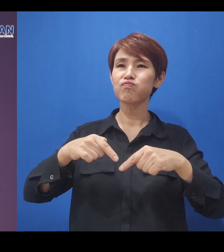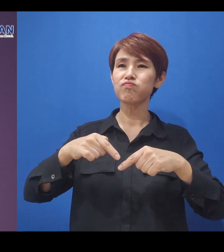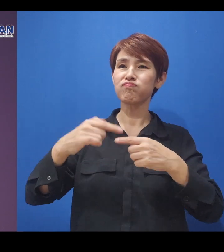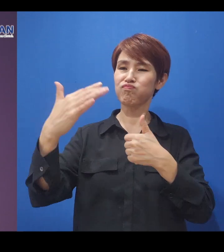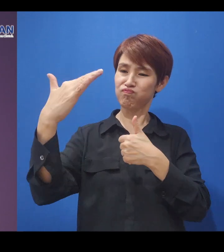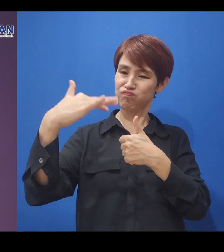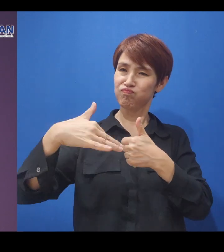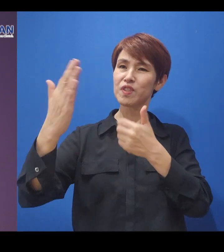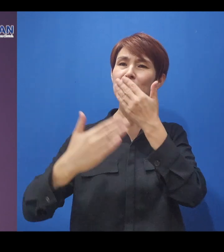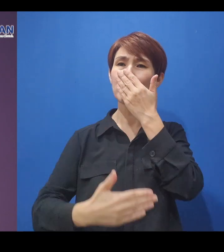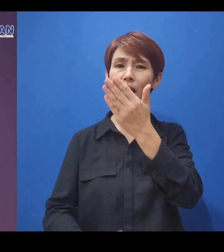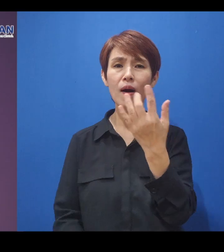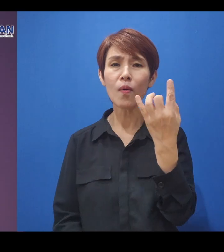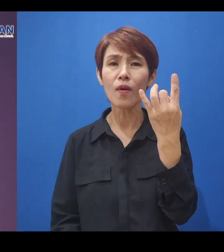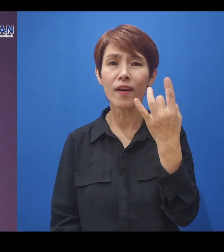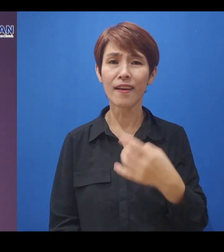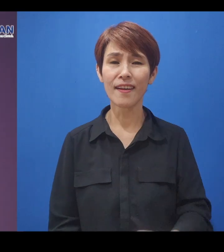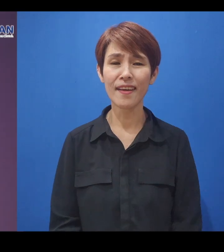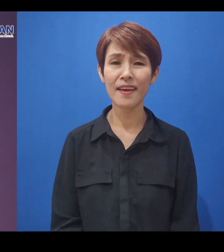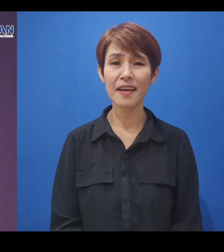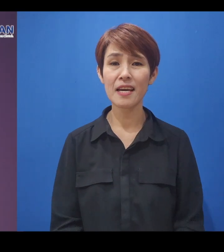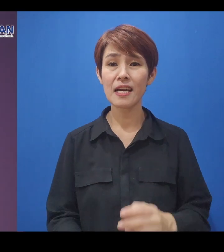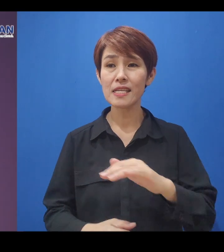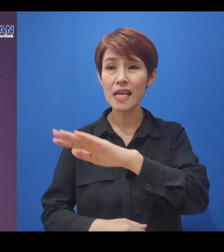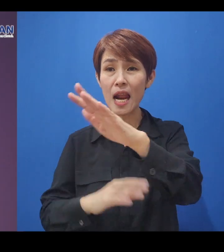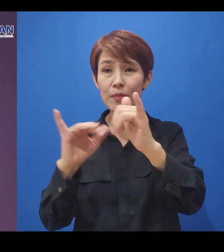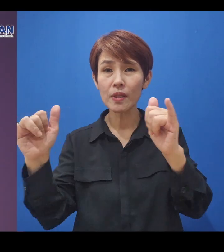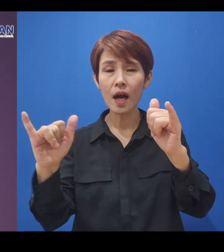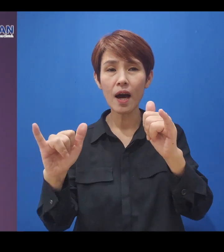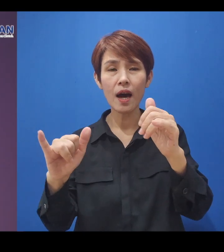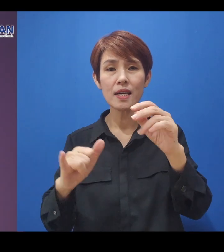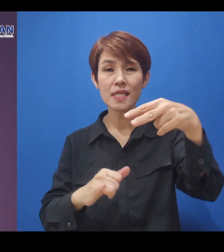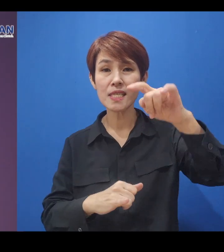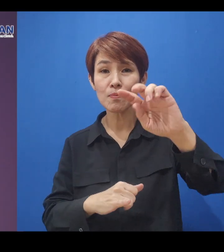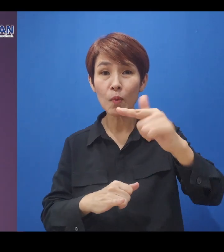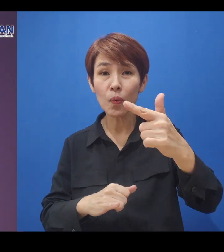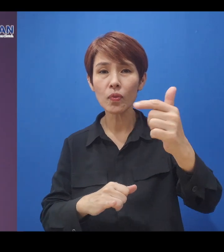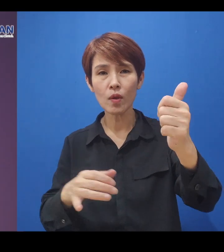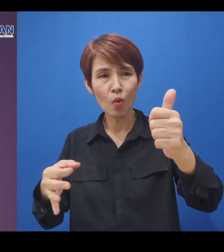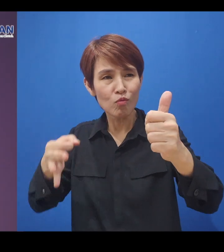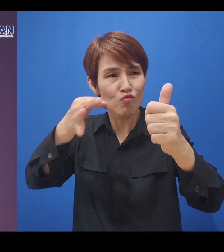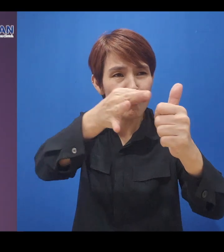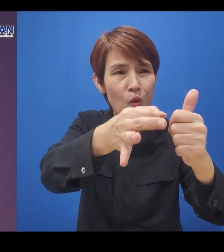가만히만 있으면 많은 사람들이 시몬에게 돈 다 갖다 줄 거예요.